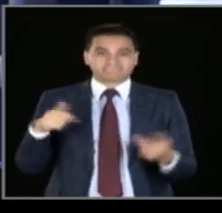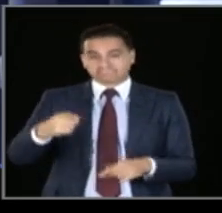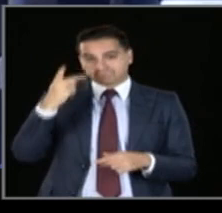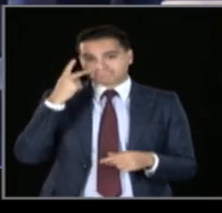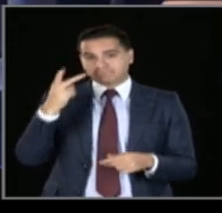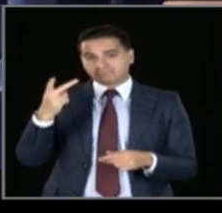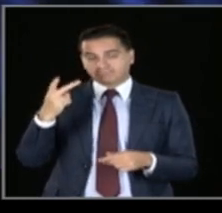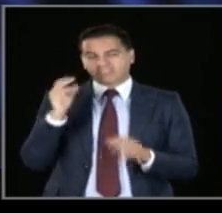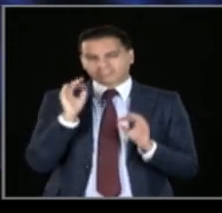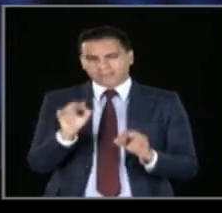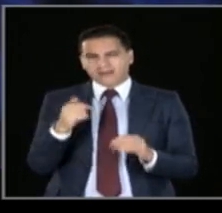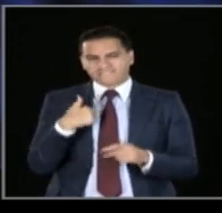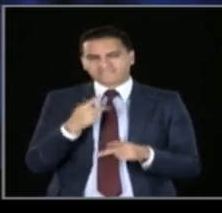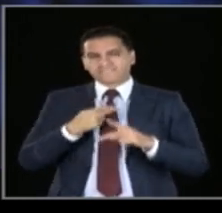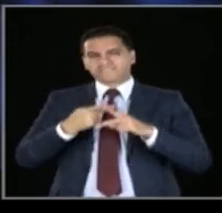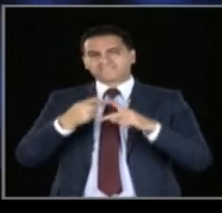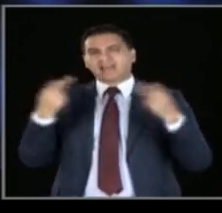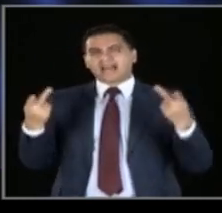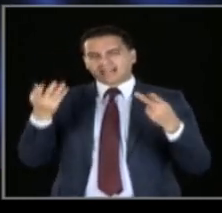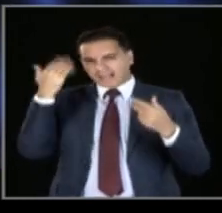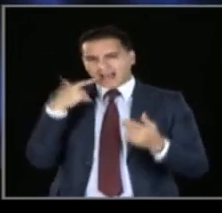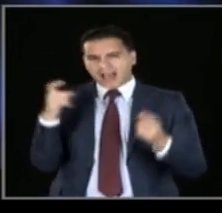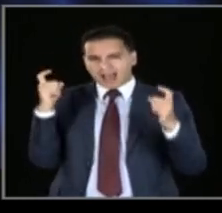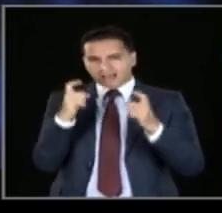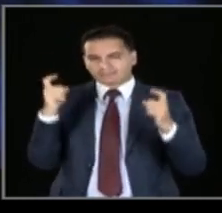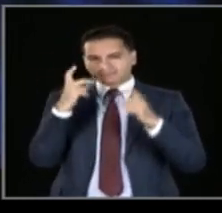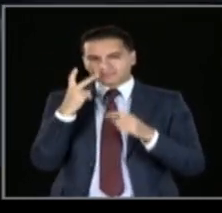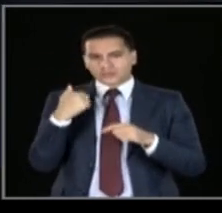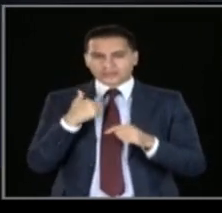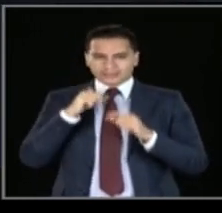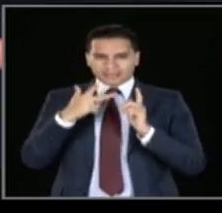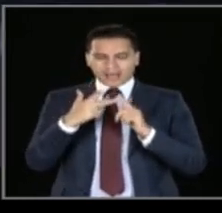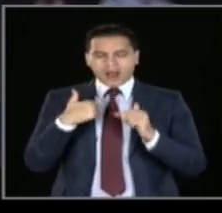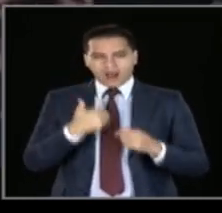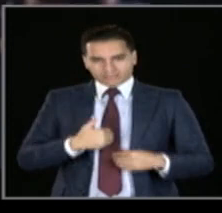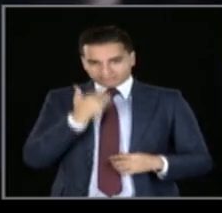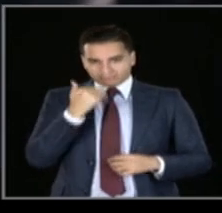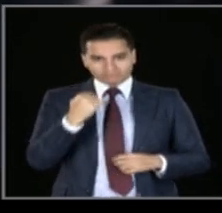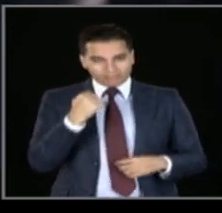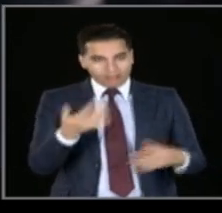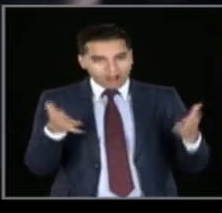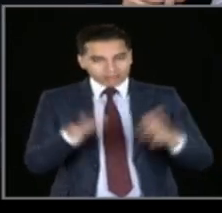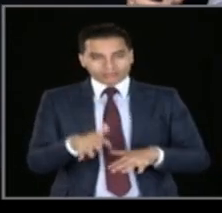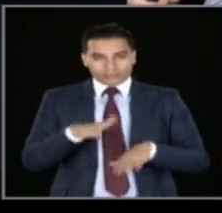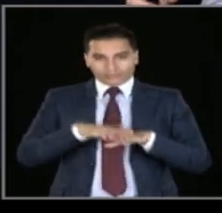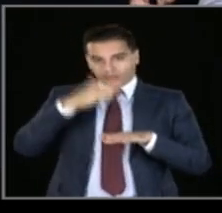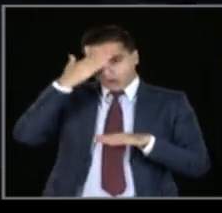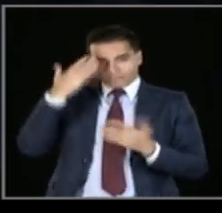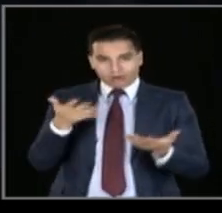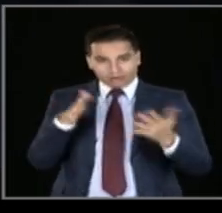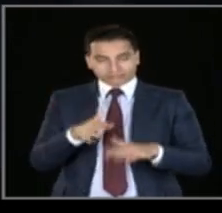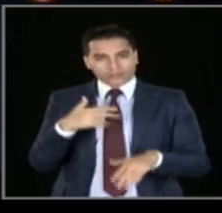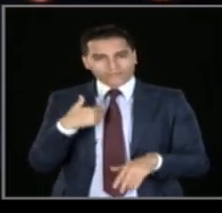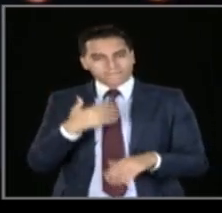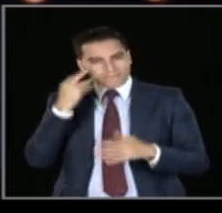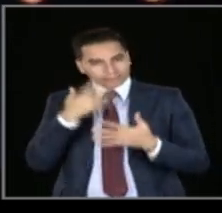طبعا في فرق بين الحلقتين اللي فاتوا وبين ادائي في الحلقه دي حاسس بثقه اكتر اكتسبت خبره اكبر وسعيد جدا طبعا ان انا